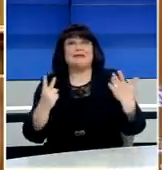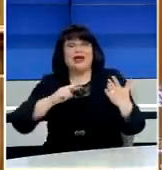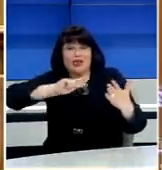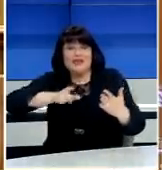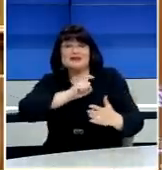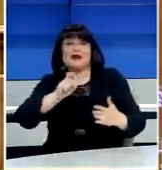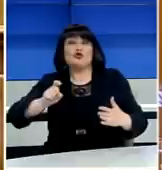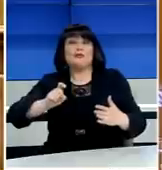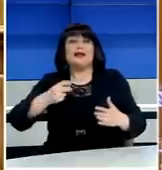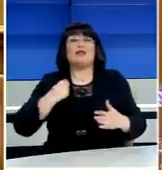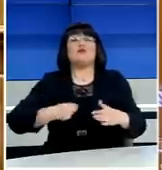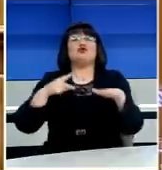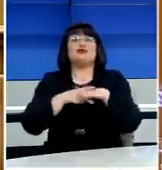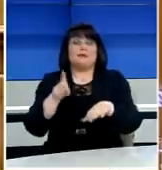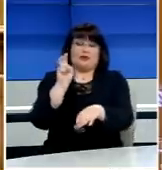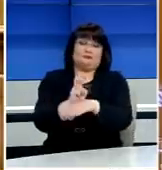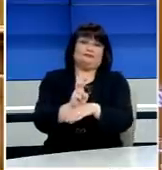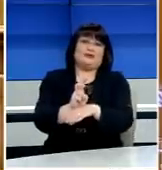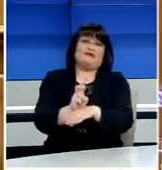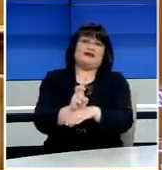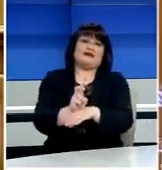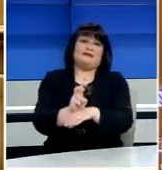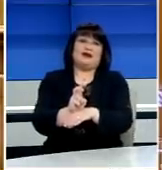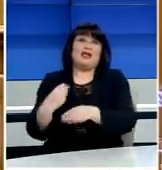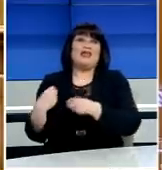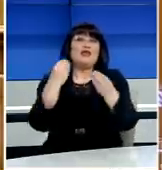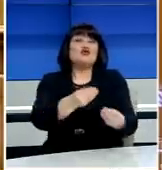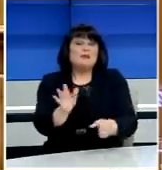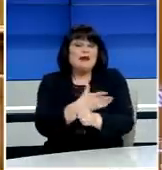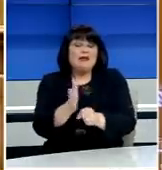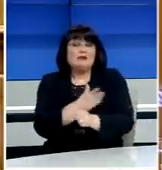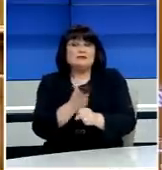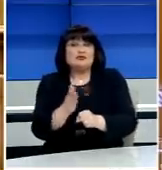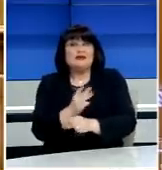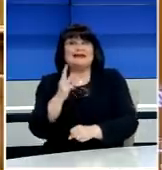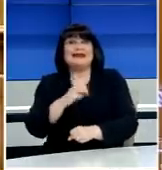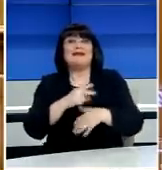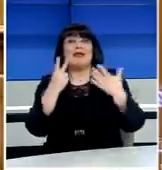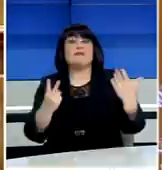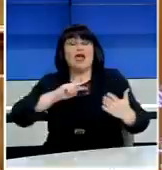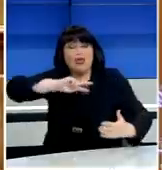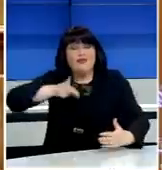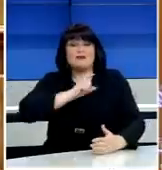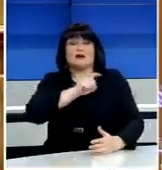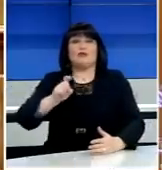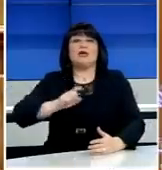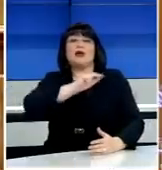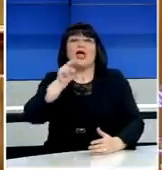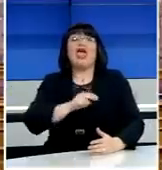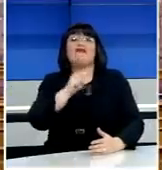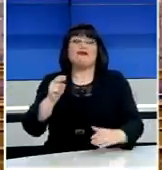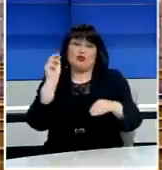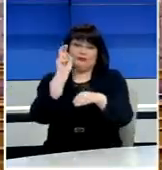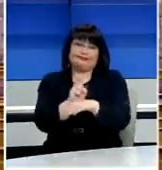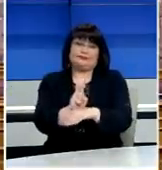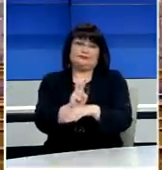ευρώ στα δημόσια ταμεία, η μόνη κυβέρνηση που παρέδωσε, όχι καμένη γη, αλλά 37 δισεκατομμύρια στα δημόσια ταμεία. Να